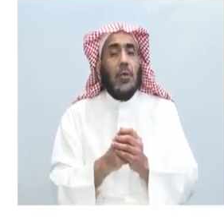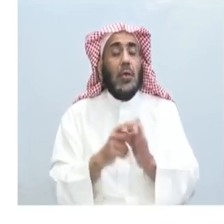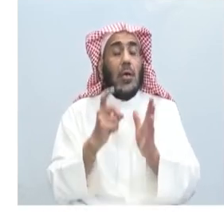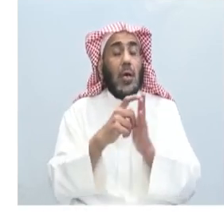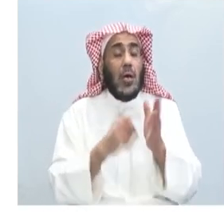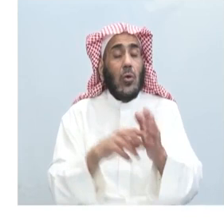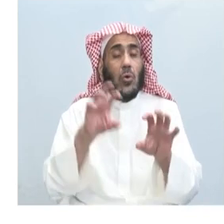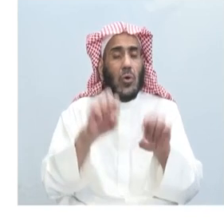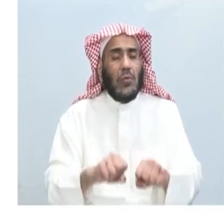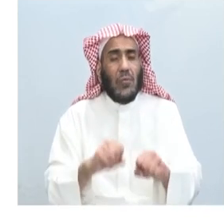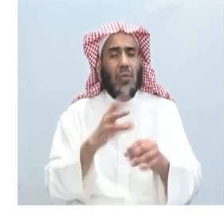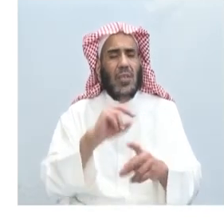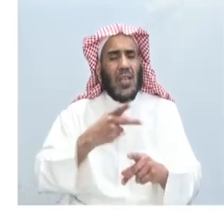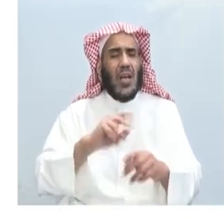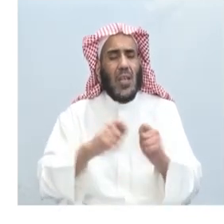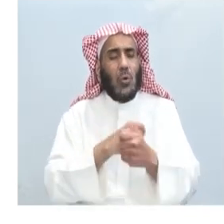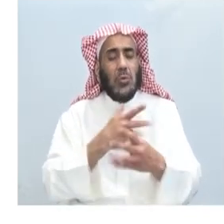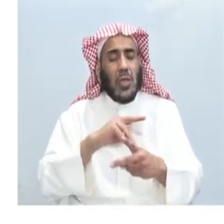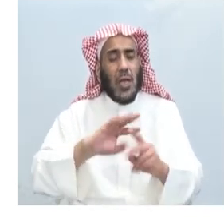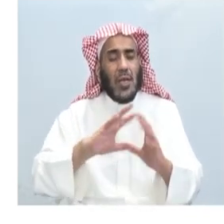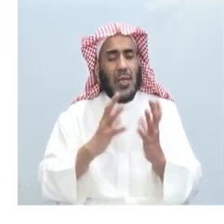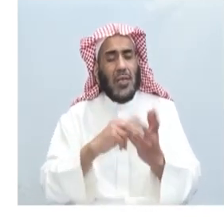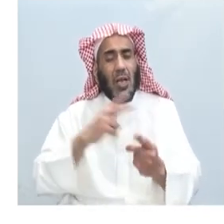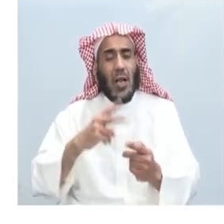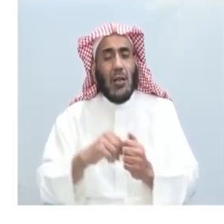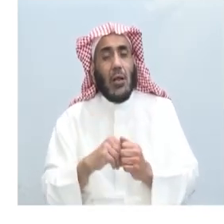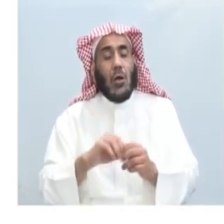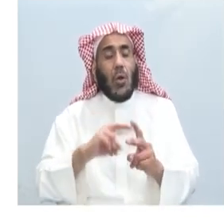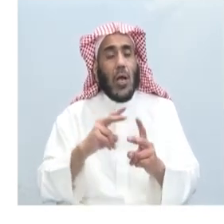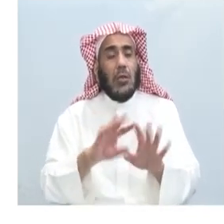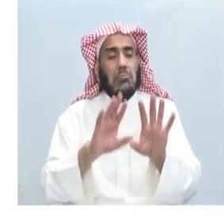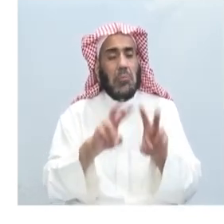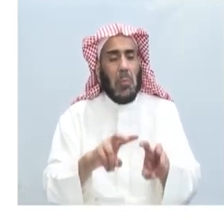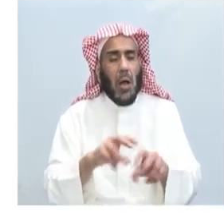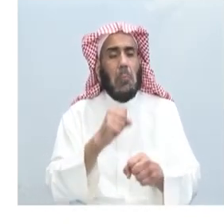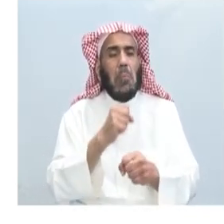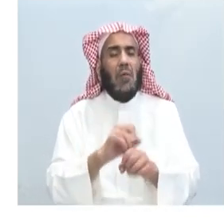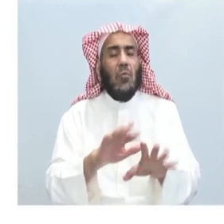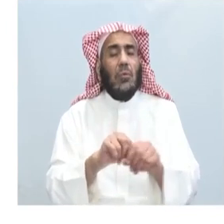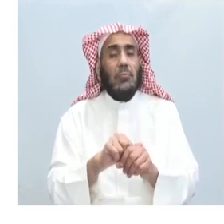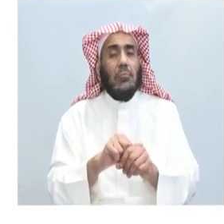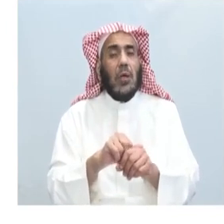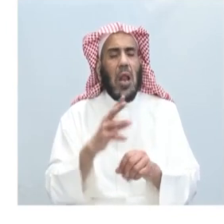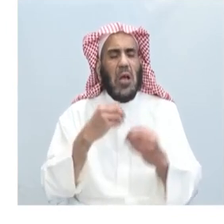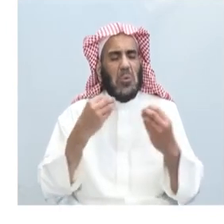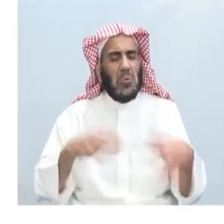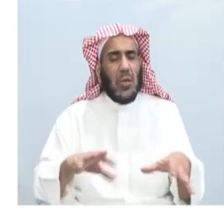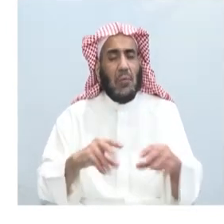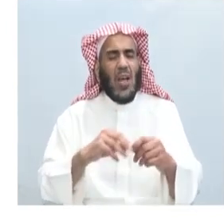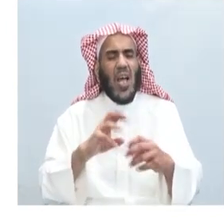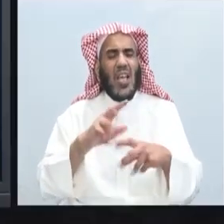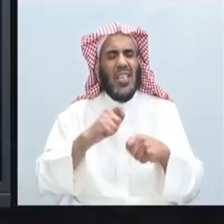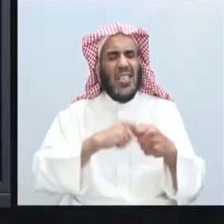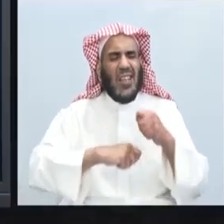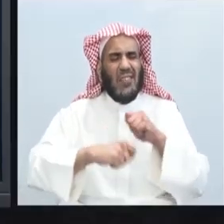حفظ الطاقه الطاقه تتحول من شكل الى شكل اخر ولكنها تبقى محفوظه لا تهدر في اي تفاعل